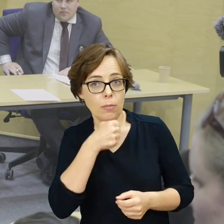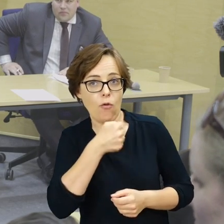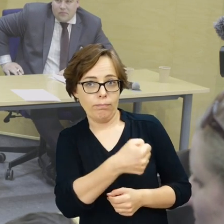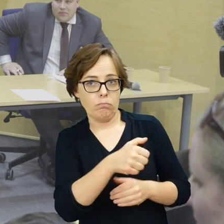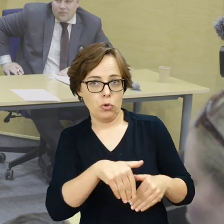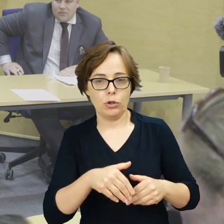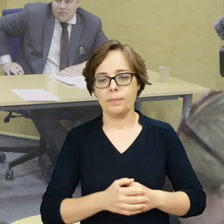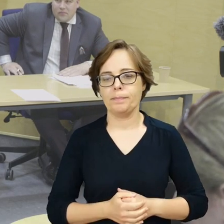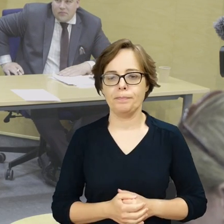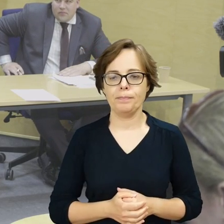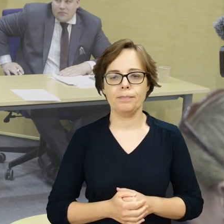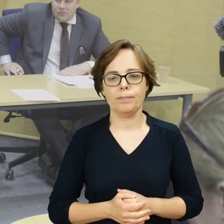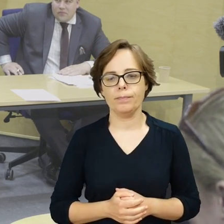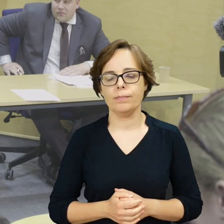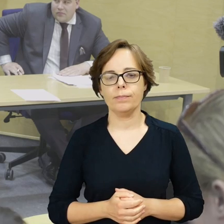Tu jest, nie brakuje.